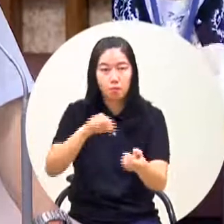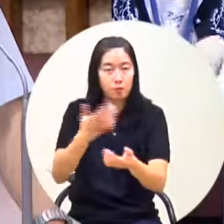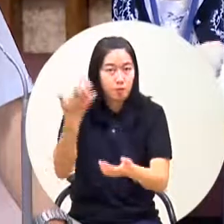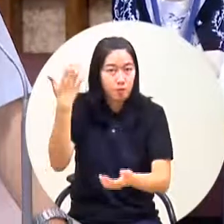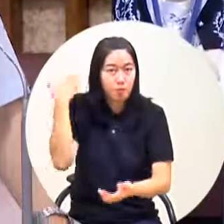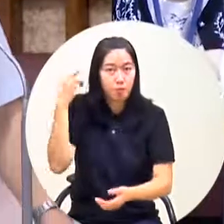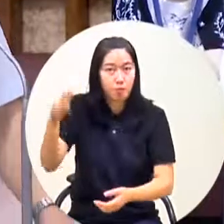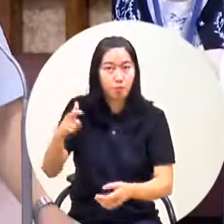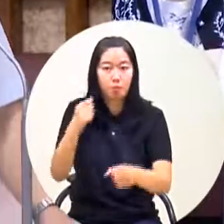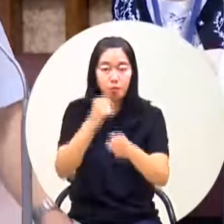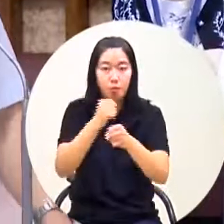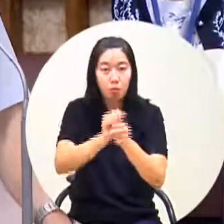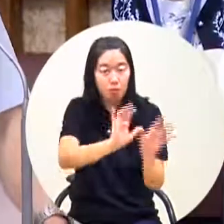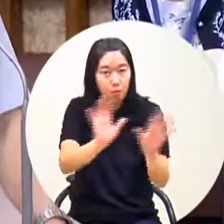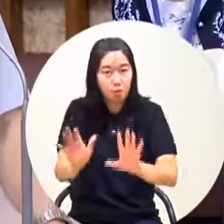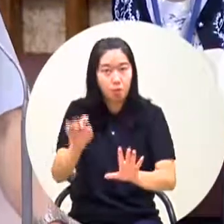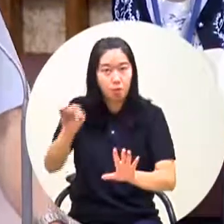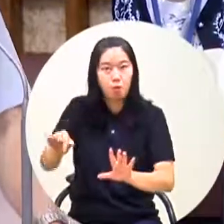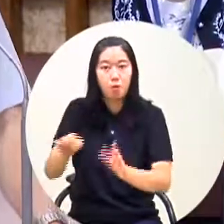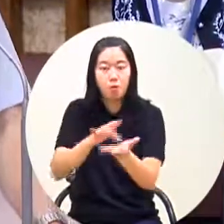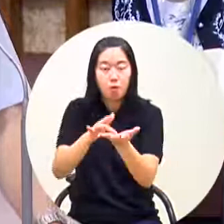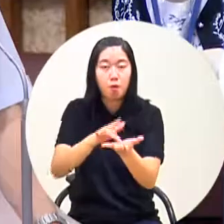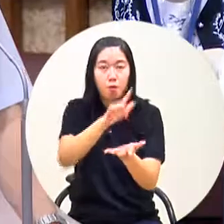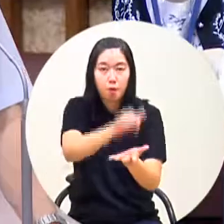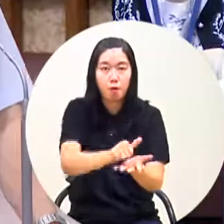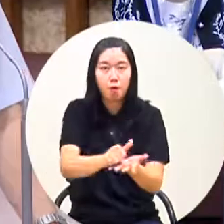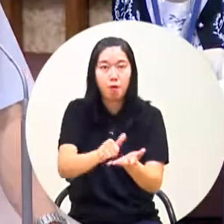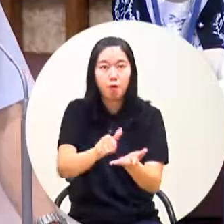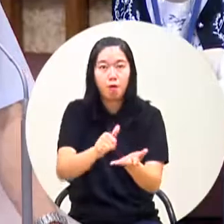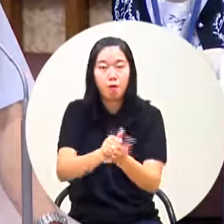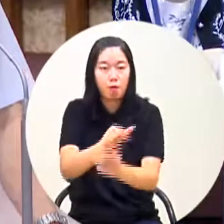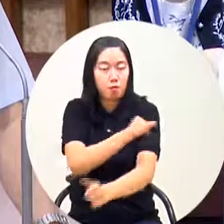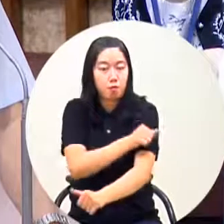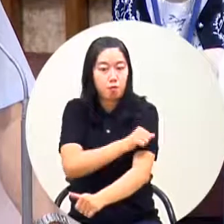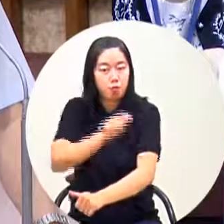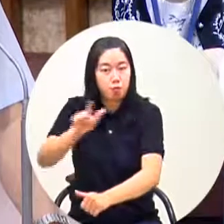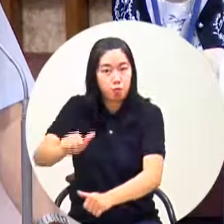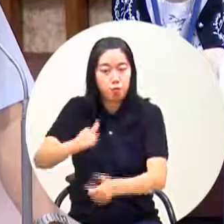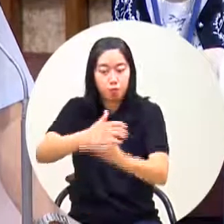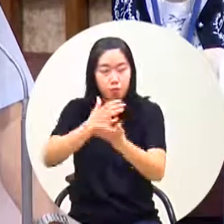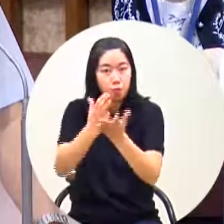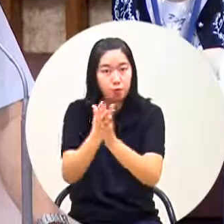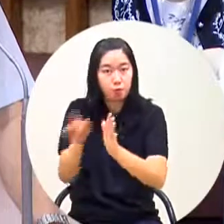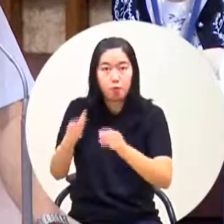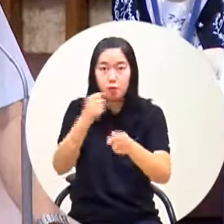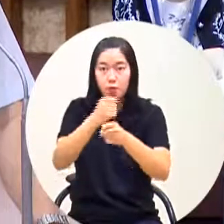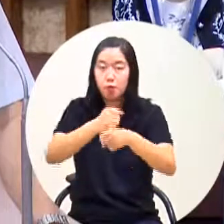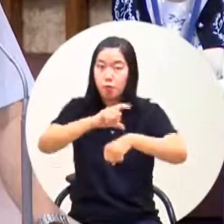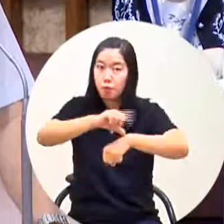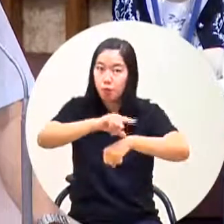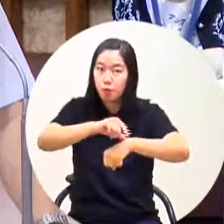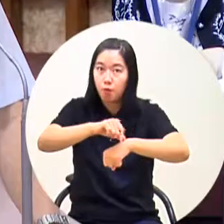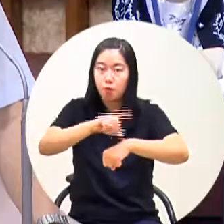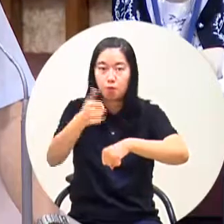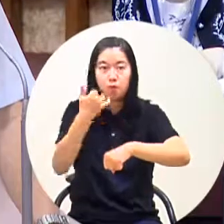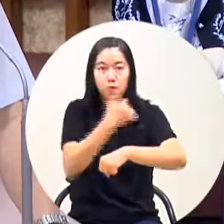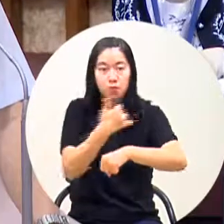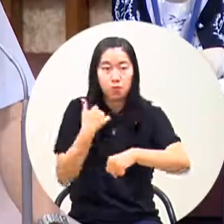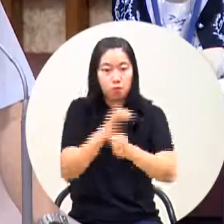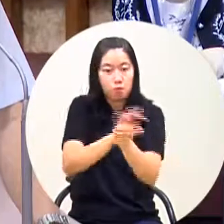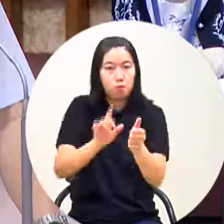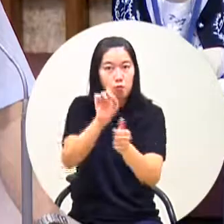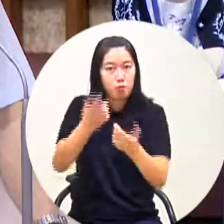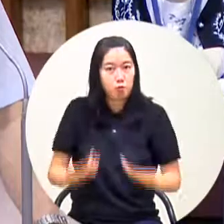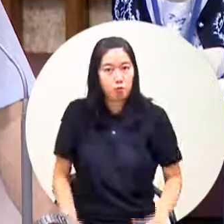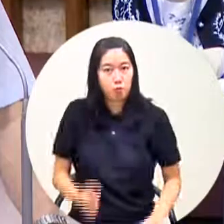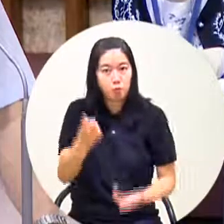工作方式，包括伊的药师、伊的护理师，种种加，其实伊迄个工作的时间会受到讲伊哩需要